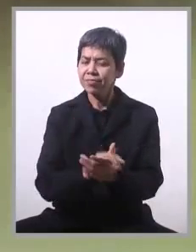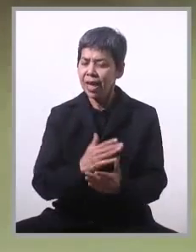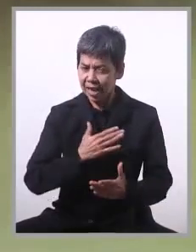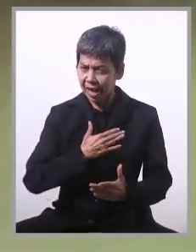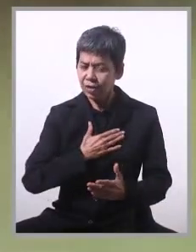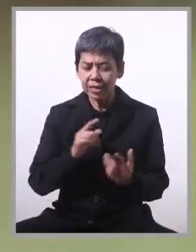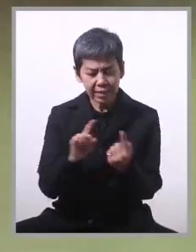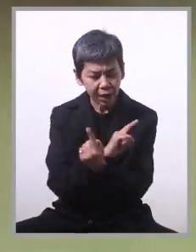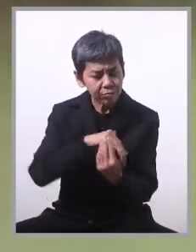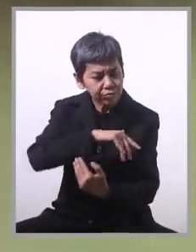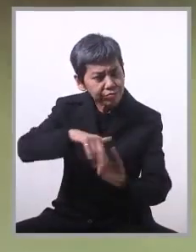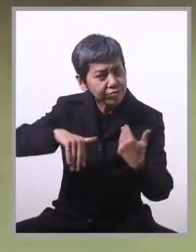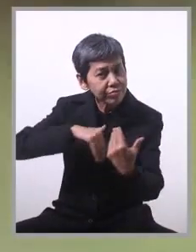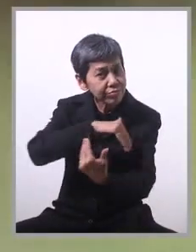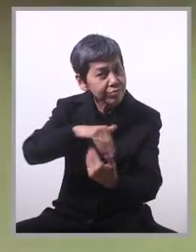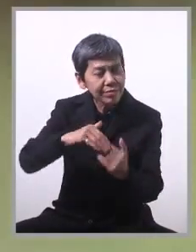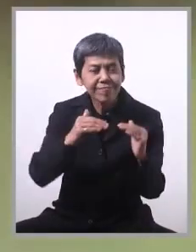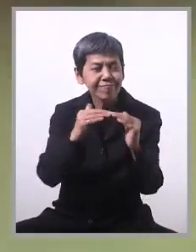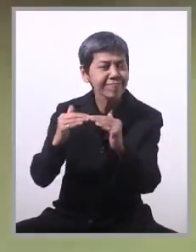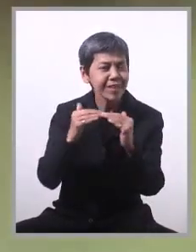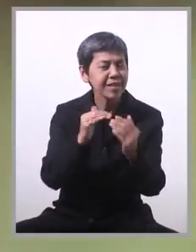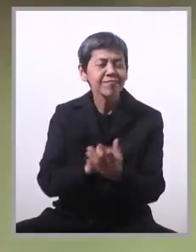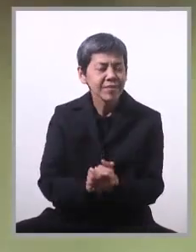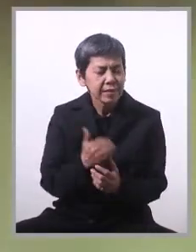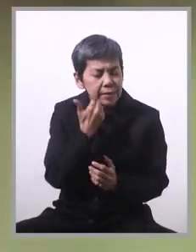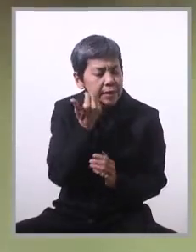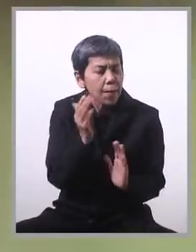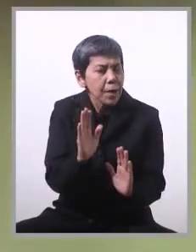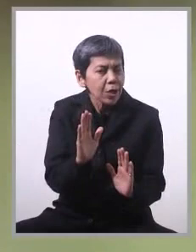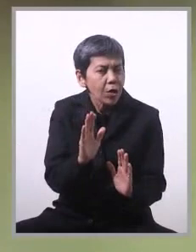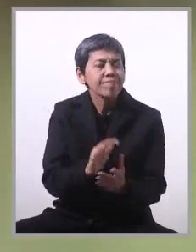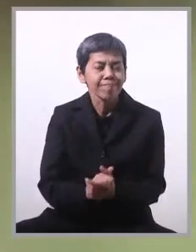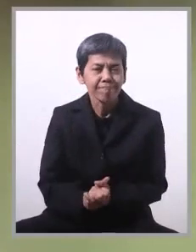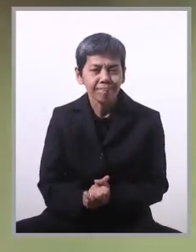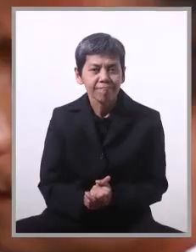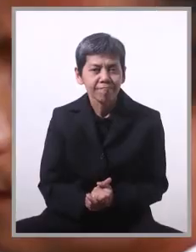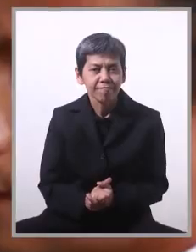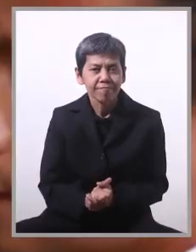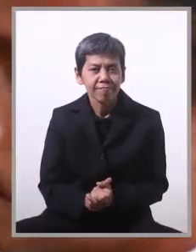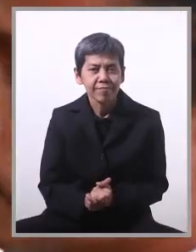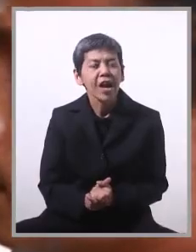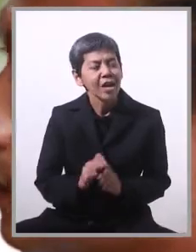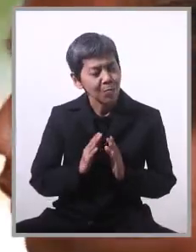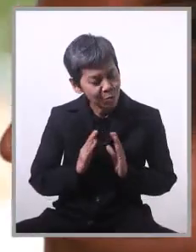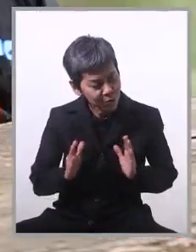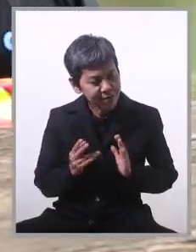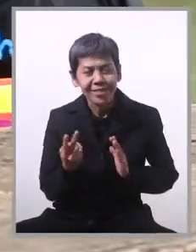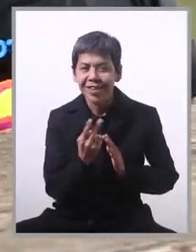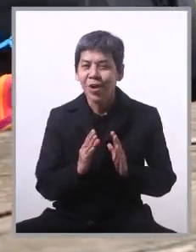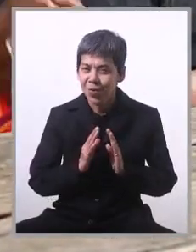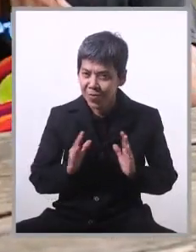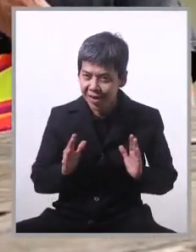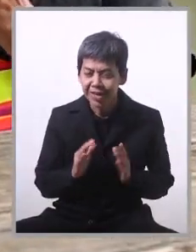ให้เราอยู่ในสังคมแบบคนอื่นได้ครับไม่ต้องเขินอายครับผม วันนี้ขอขอบคุณทั้งสองคนมากเลย